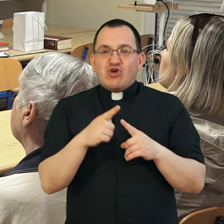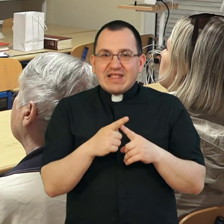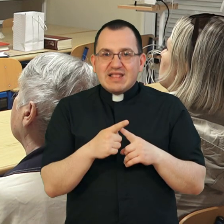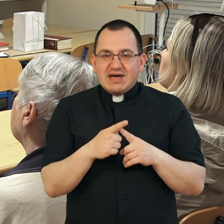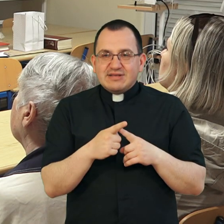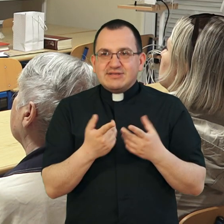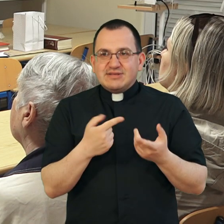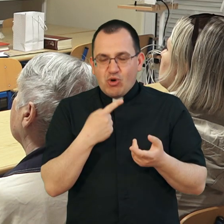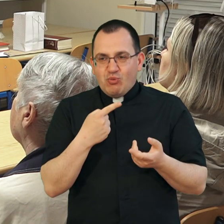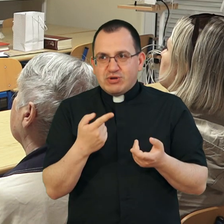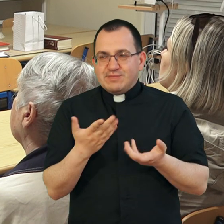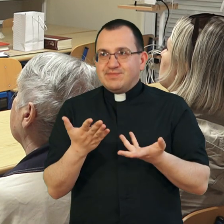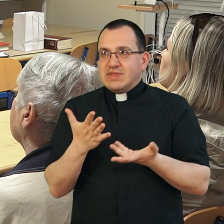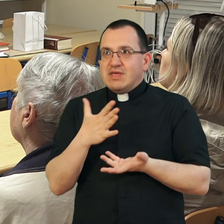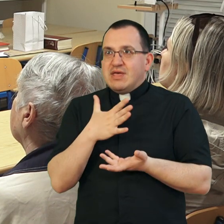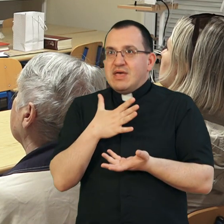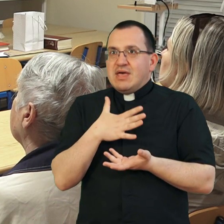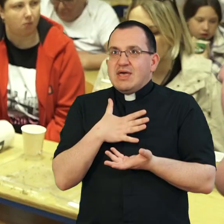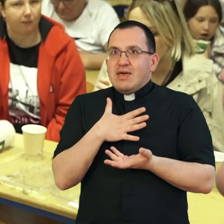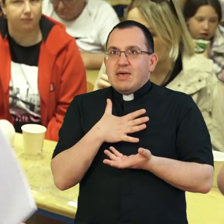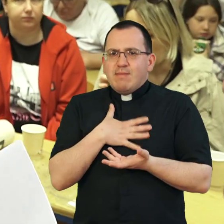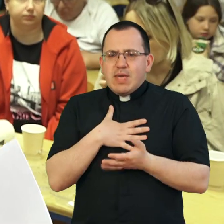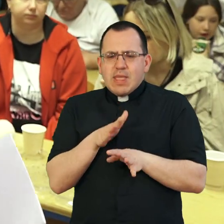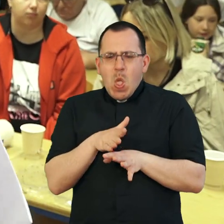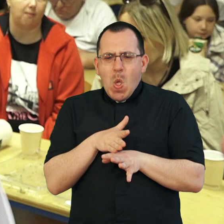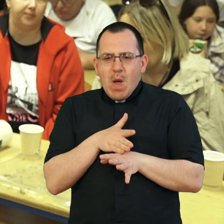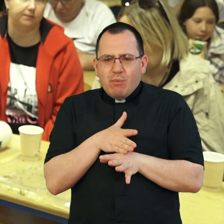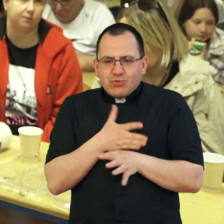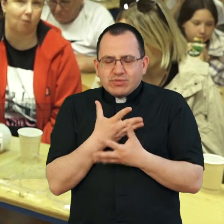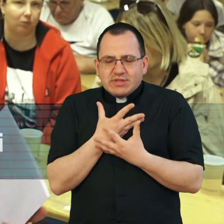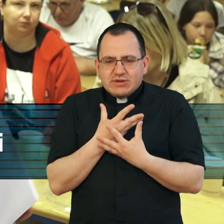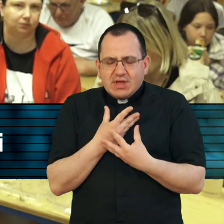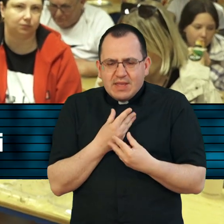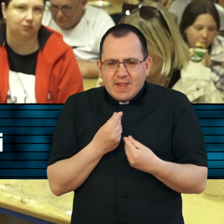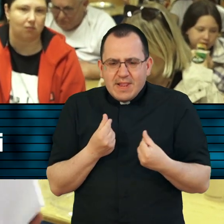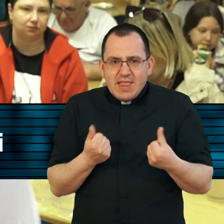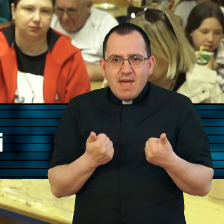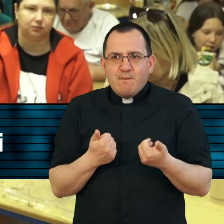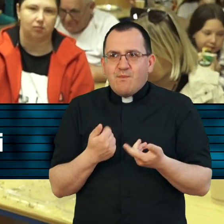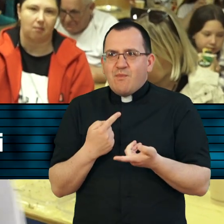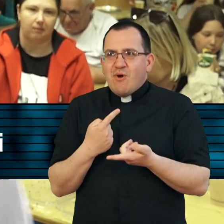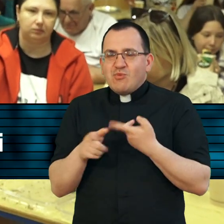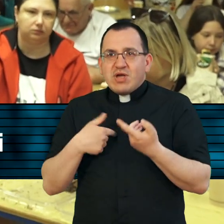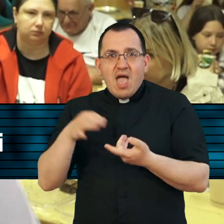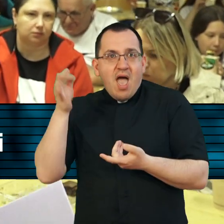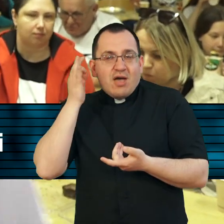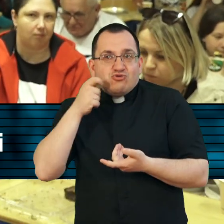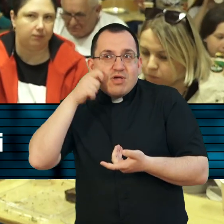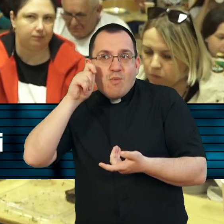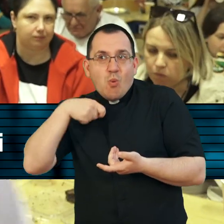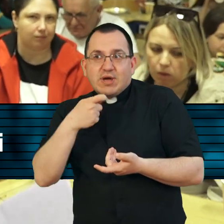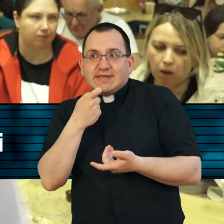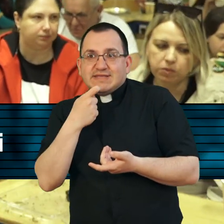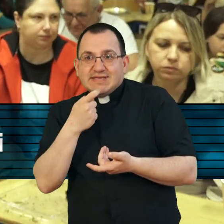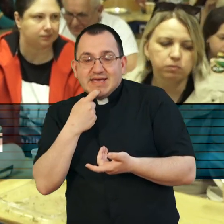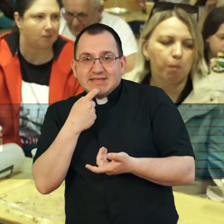rekao. Meni je već samo emotivno što čujem ukrajinski jezik u ovakoj većoj grupi. Ono, razgovaram, imam